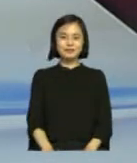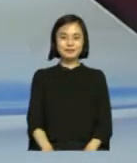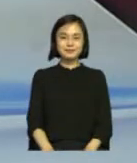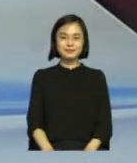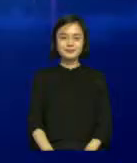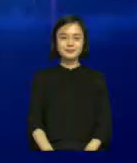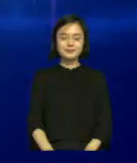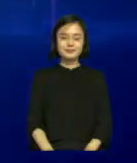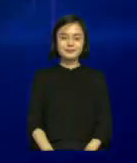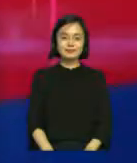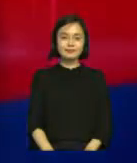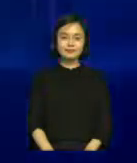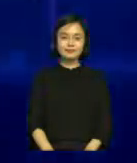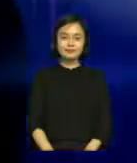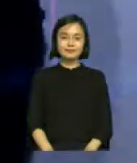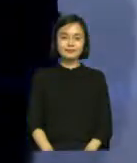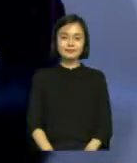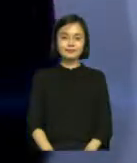기자입니다